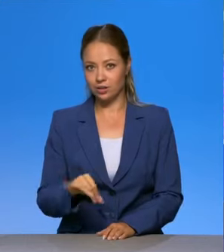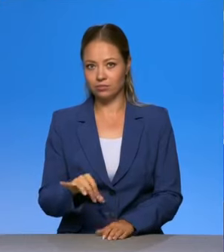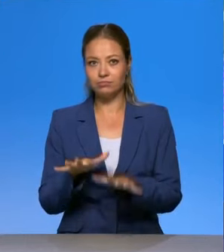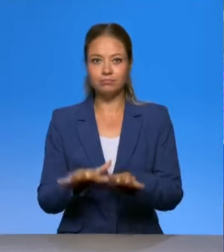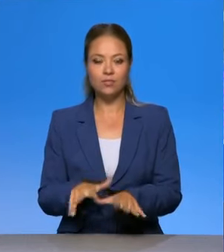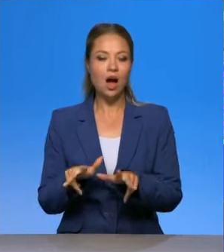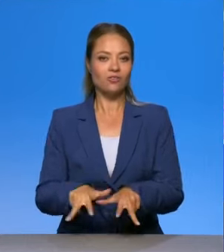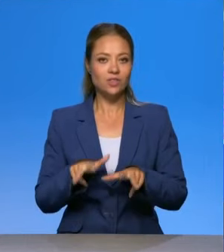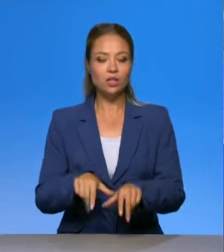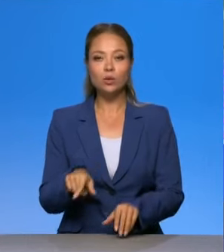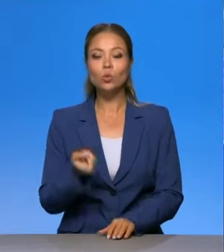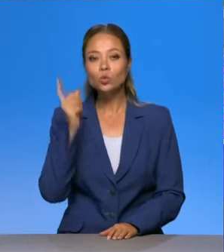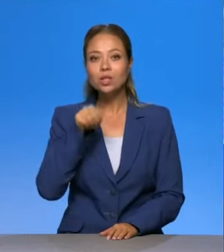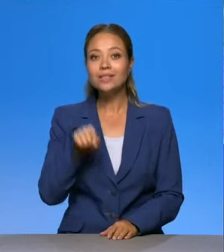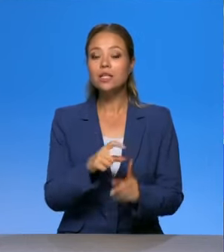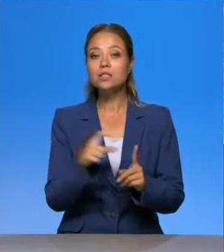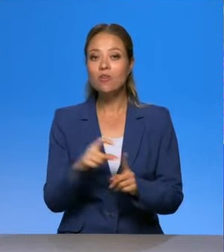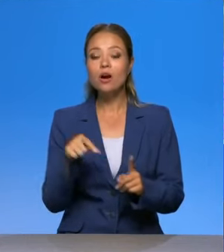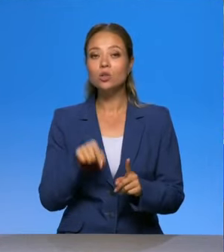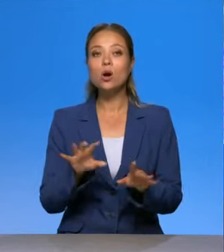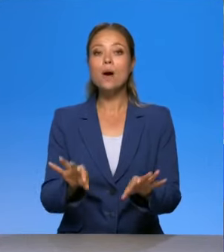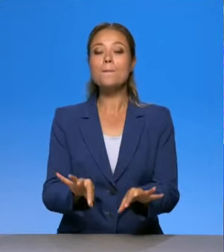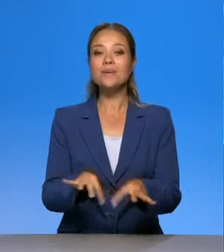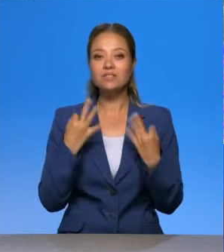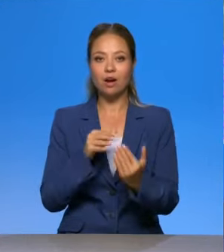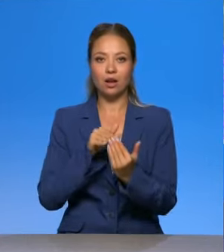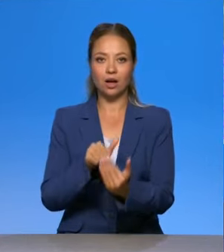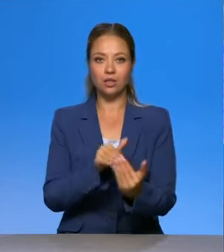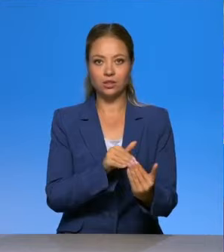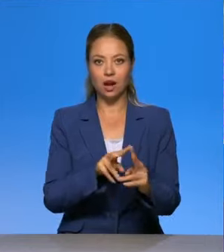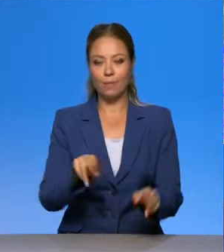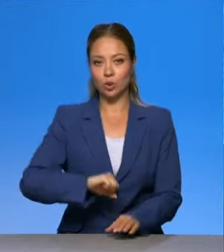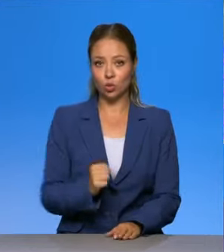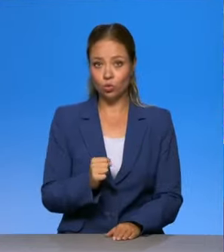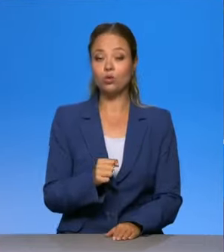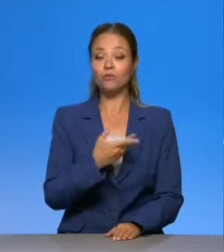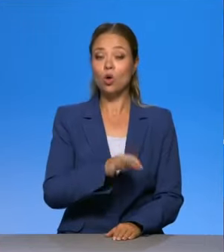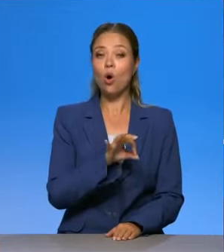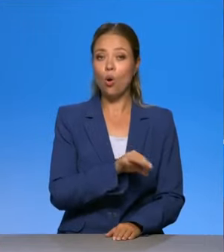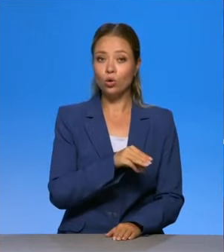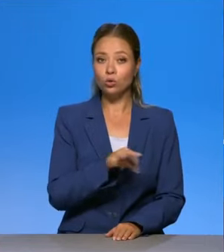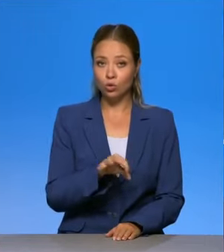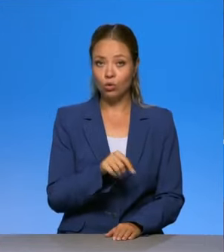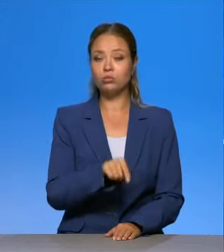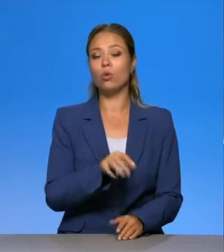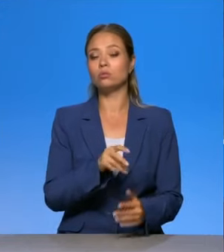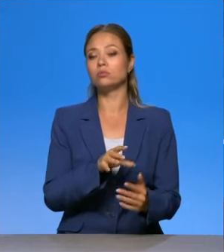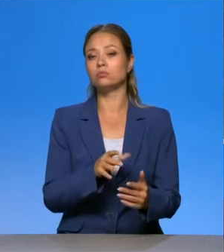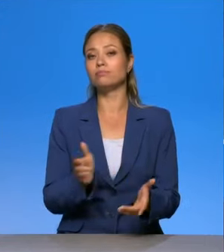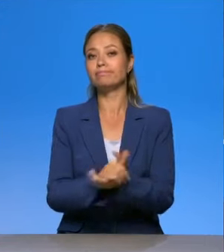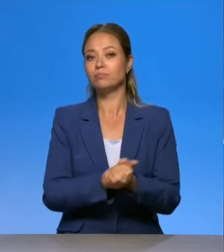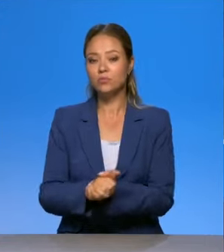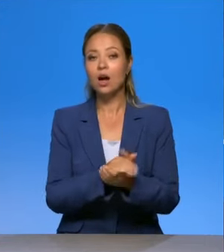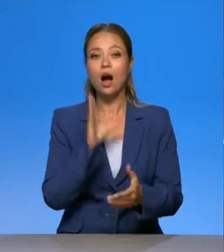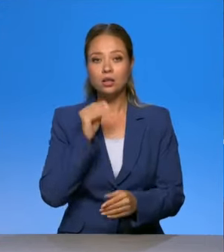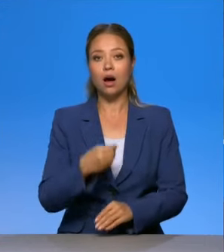путешествиями, узнал те слова, которые позволяли ему войти в контакт как друг. Mm. Он вошел с ним как друг и подняли флаг. И когда они подняли германский